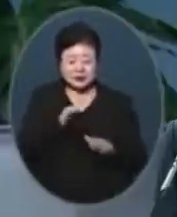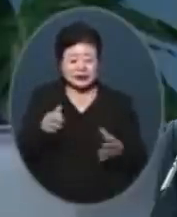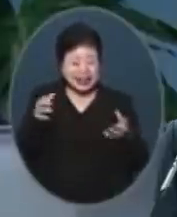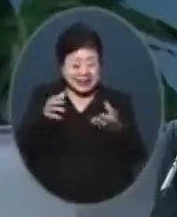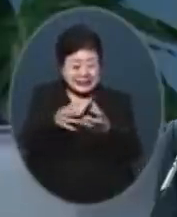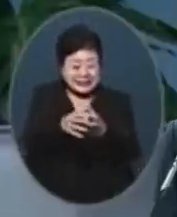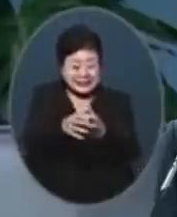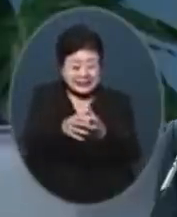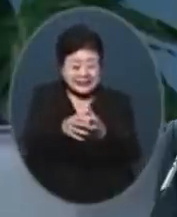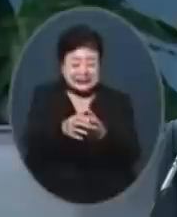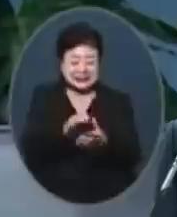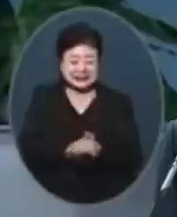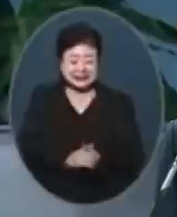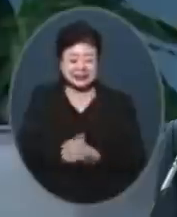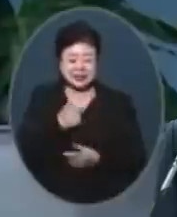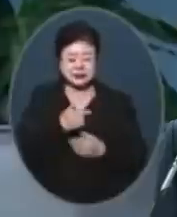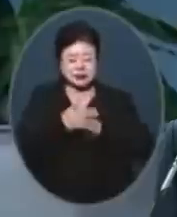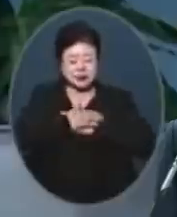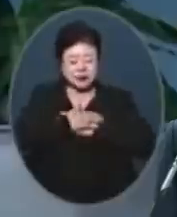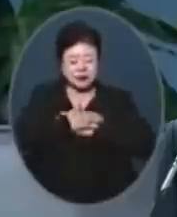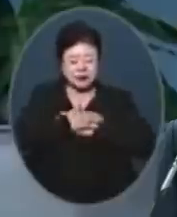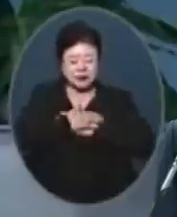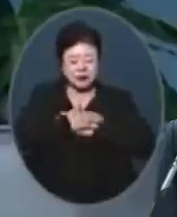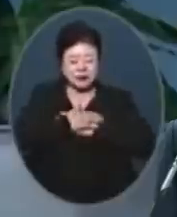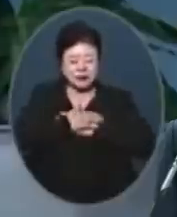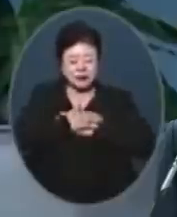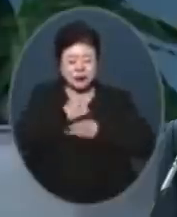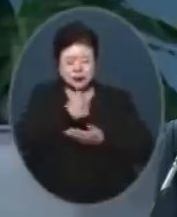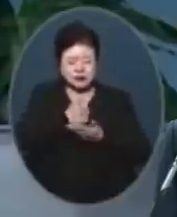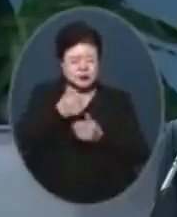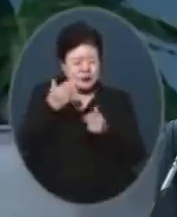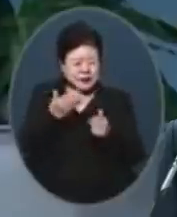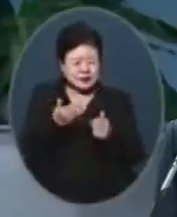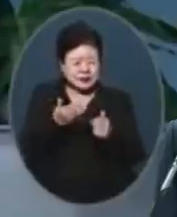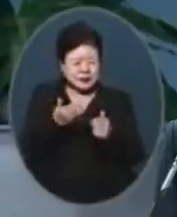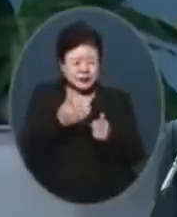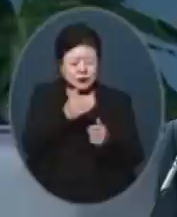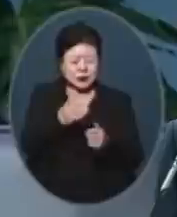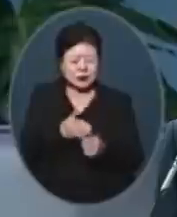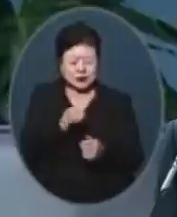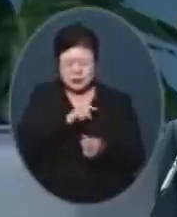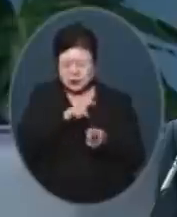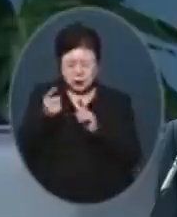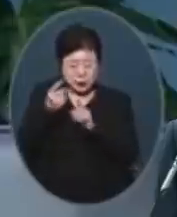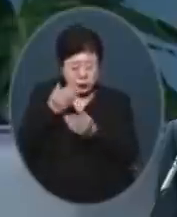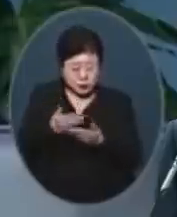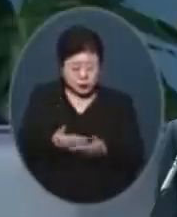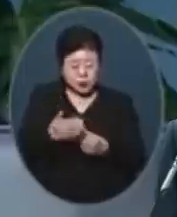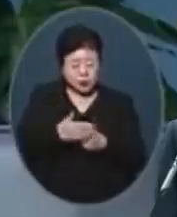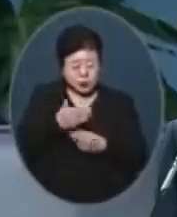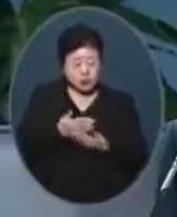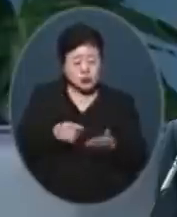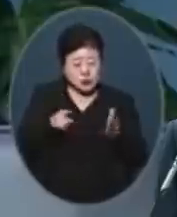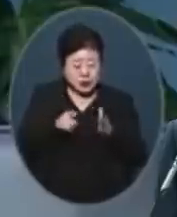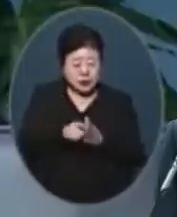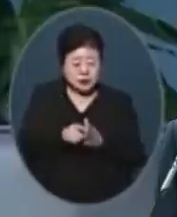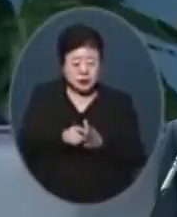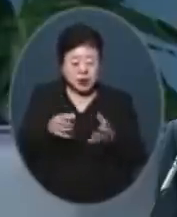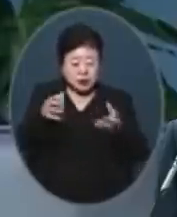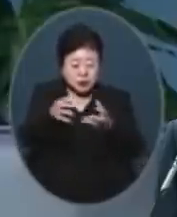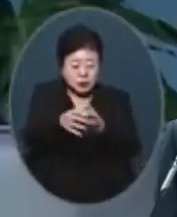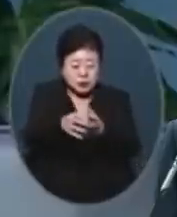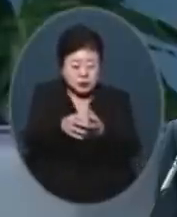같이 가슴에 손을 얹고 주님께서 우리를 치료해주고 도와주기 위해서